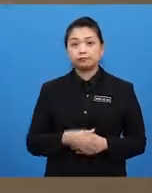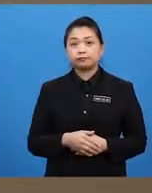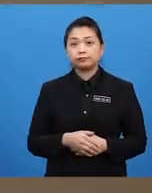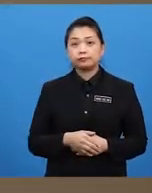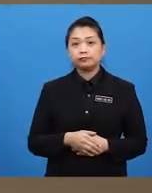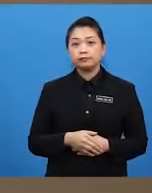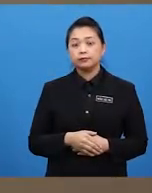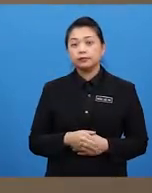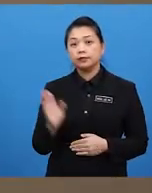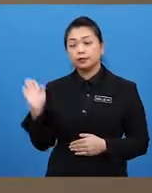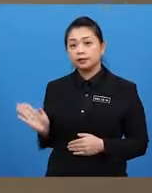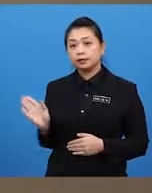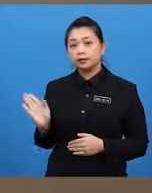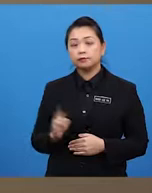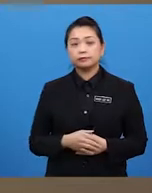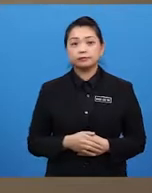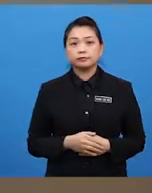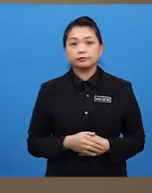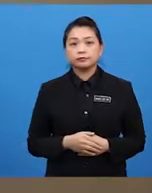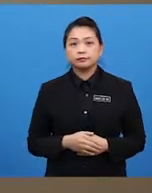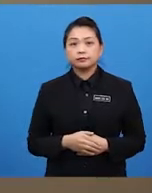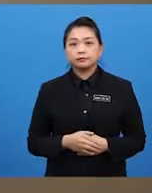hai sellery iwt cara mencegah